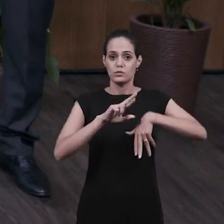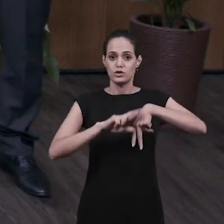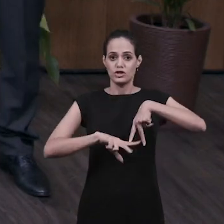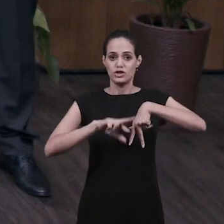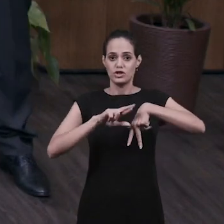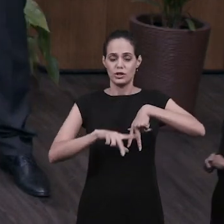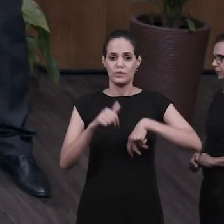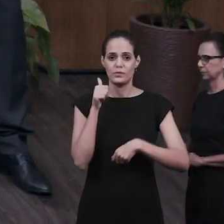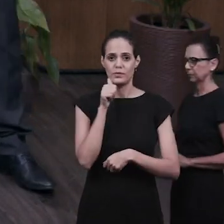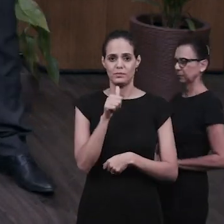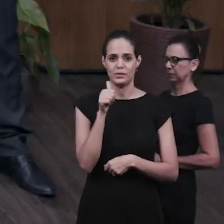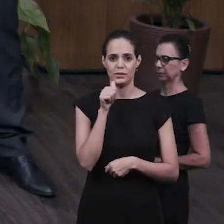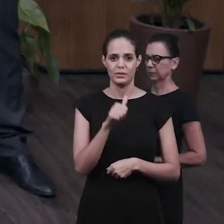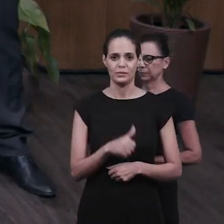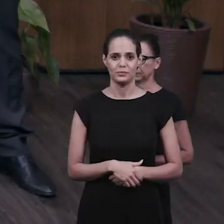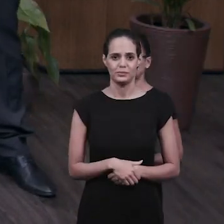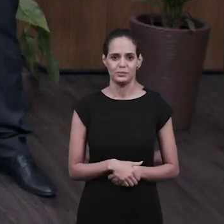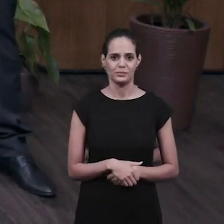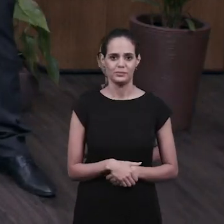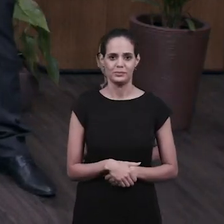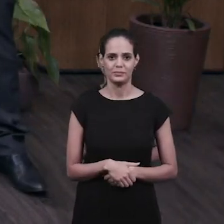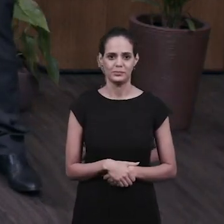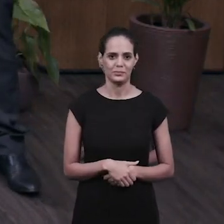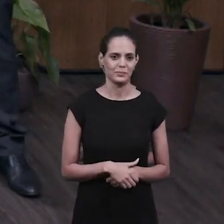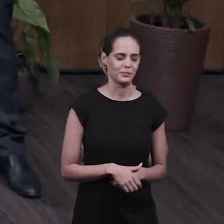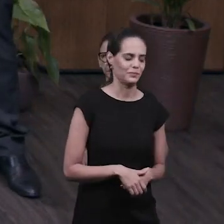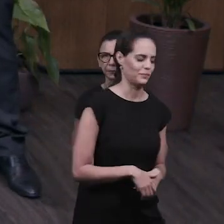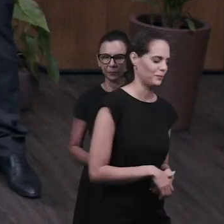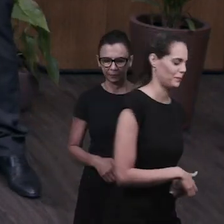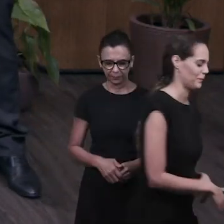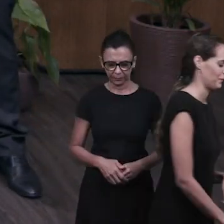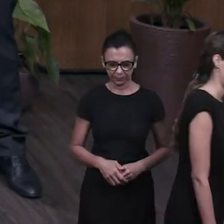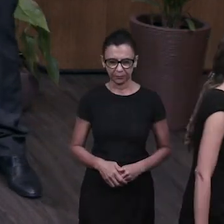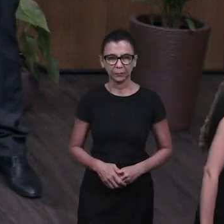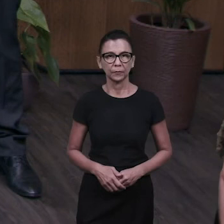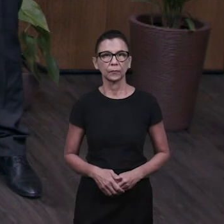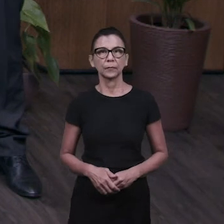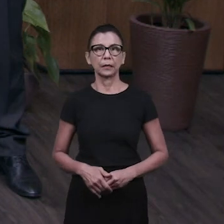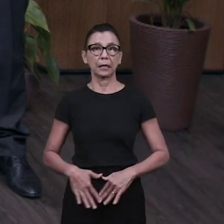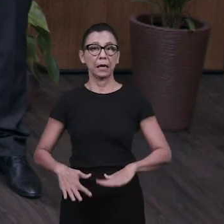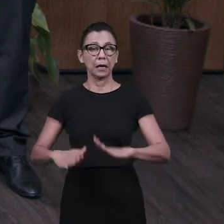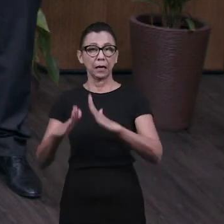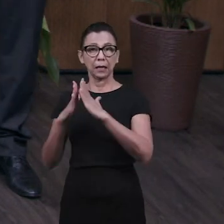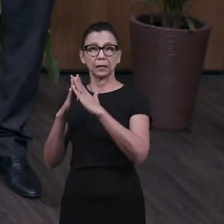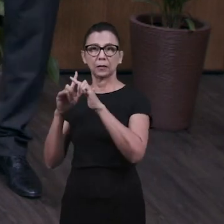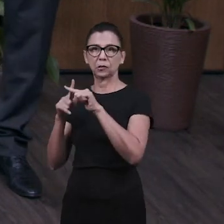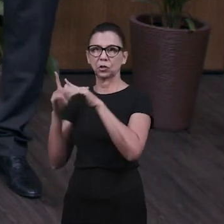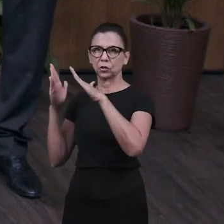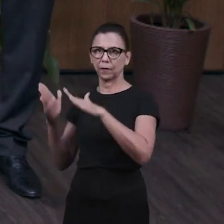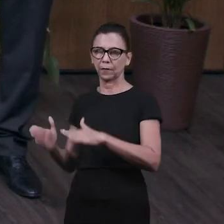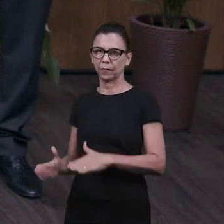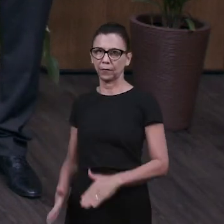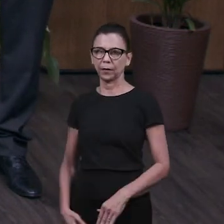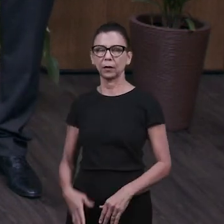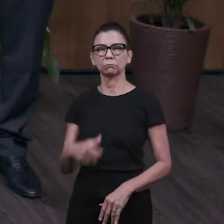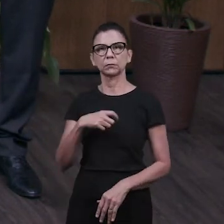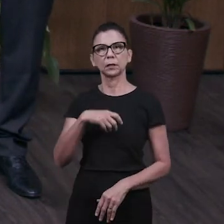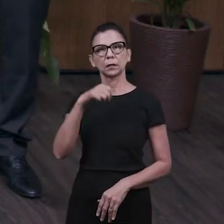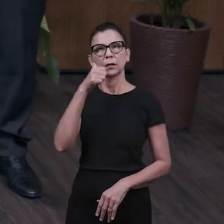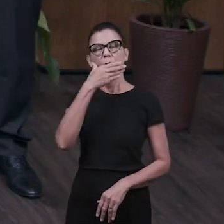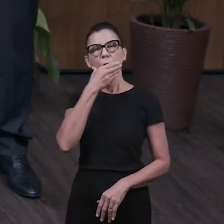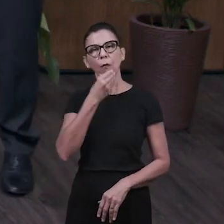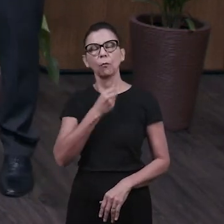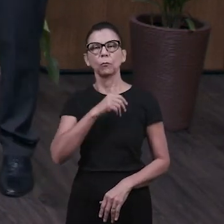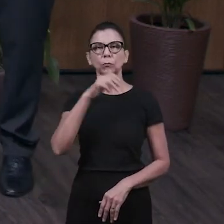d'observer du sexe féminin. Maintenant, il est clair que l'Église fidèle, elle est composée par